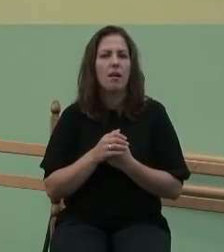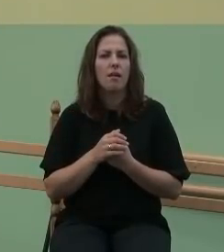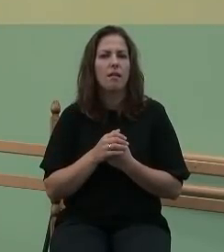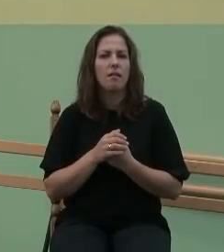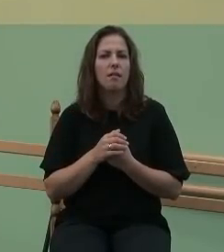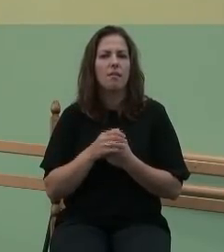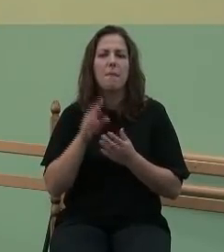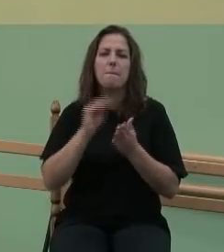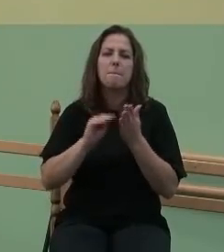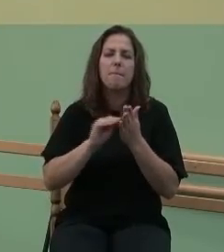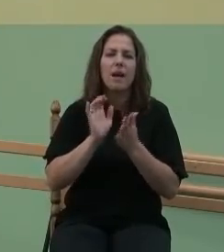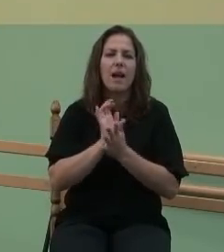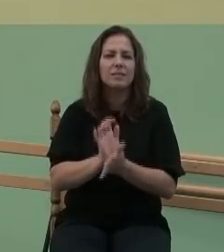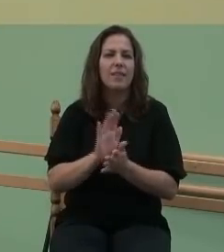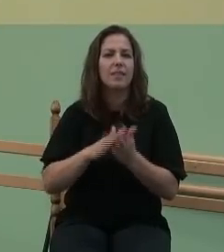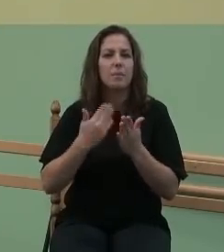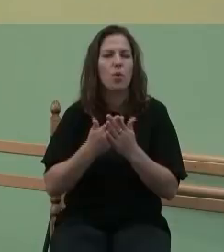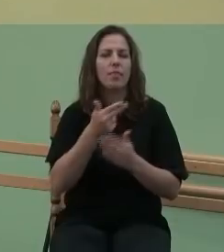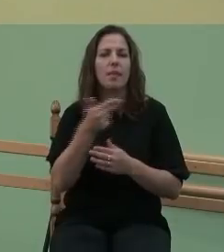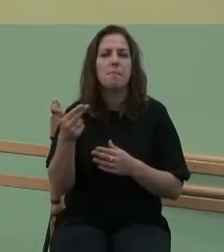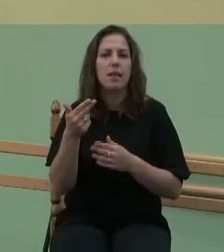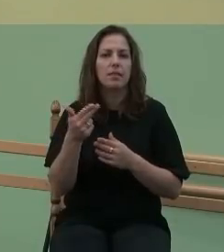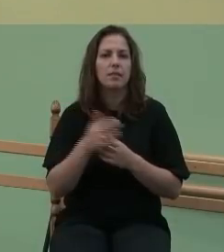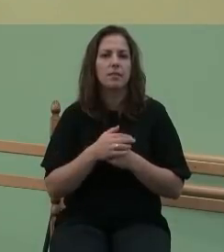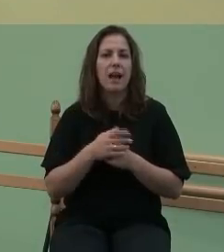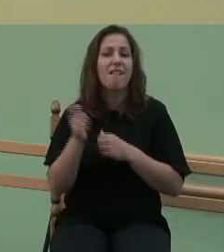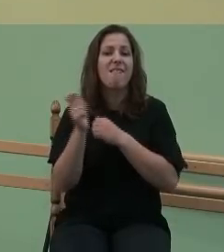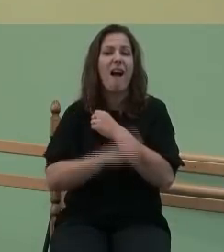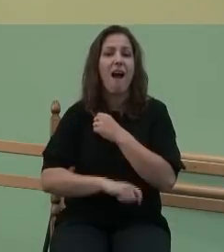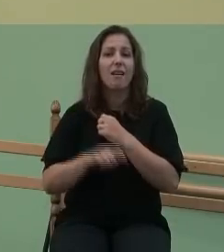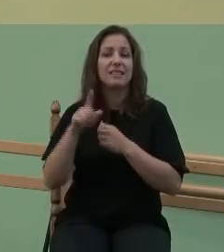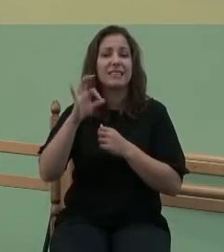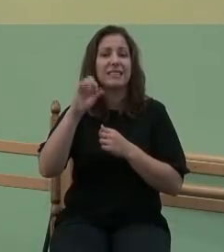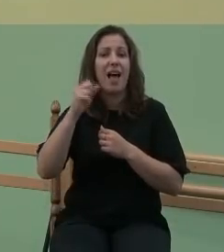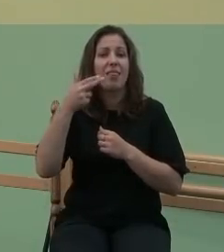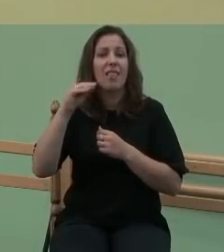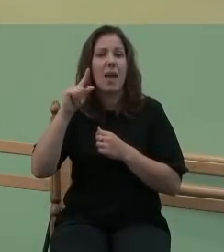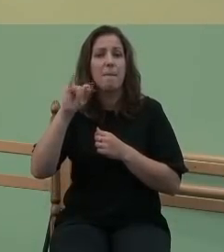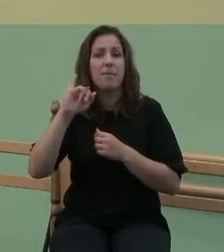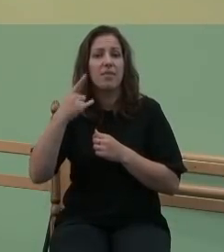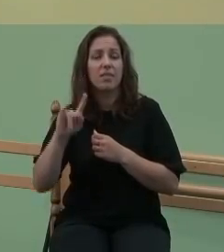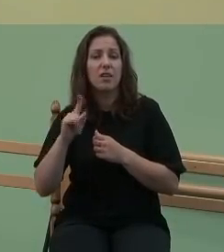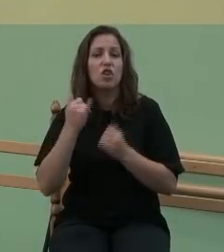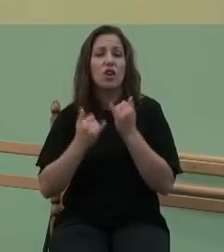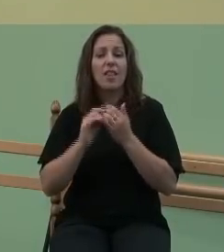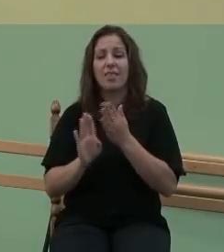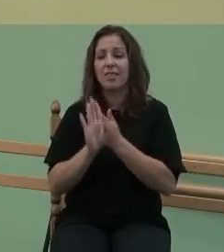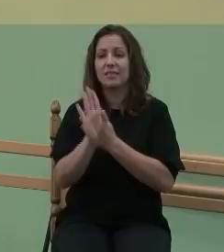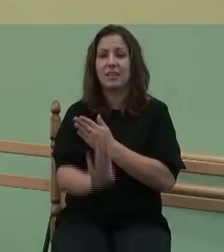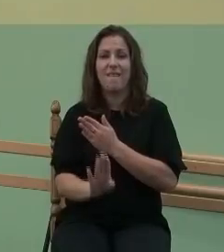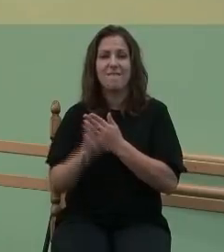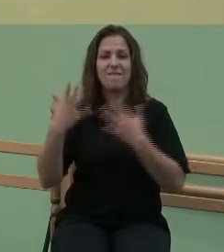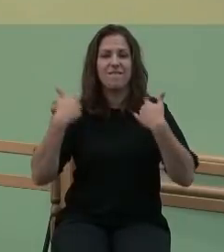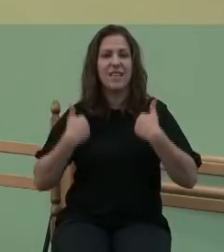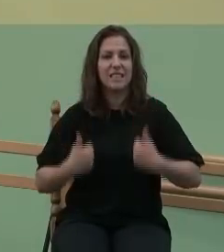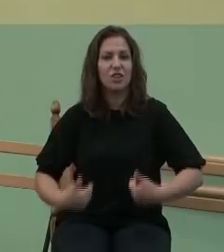doniesienia prasowe dotyczące na przykład kar, które wymierza sanepid za niezachowanie dystansu